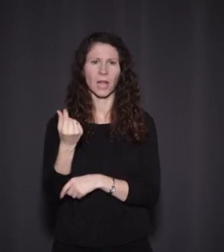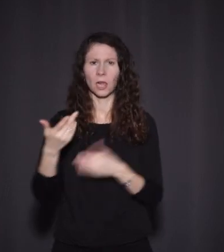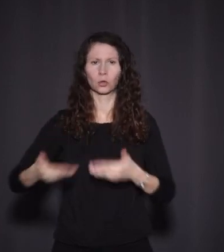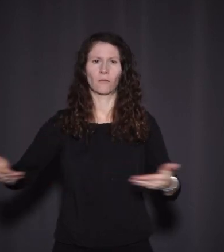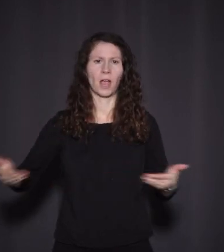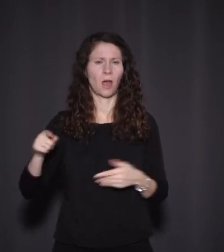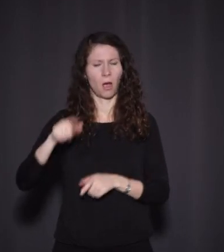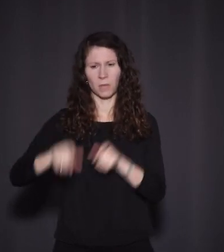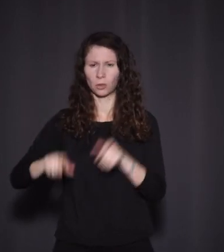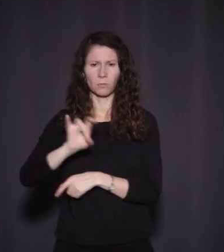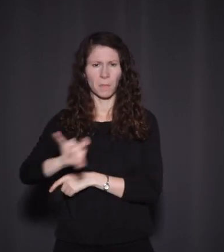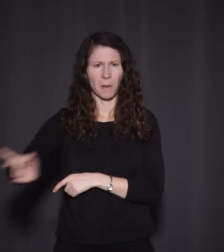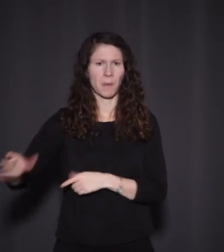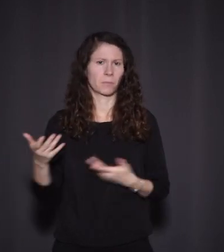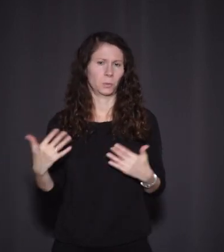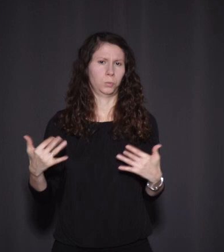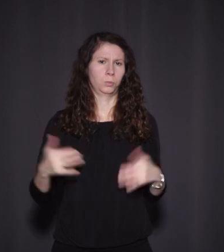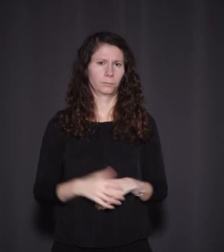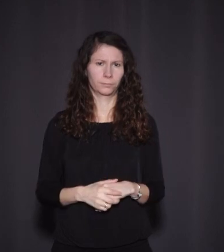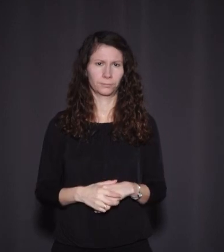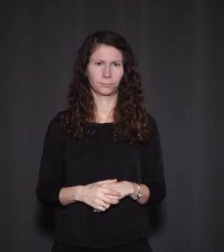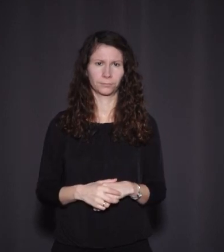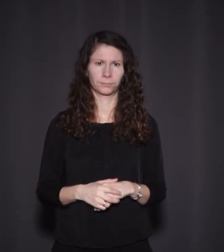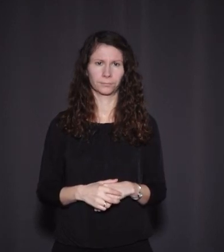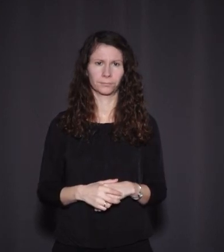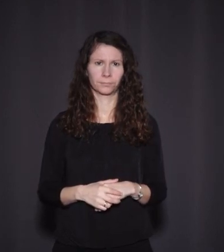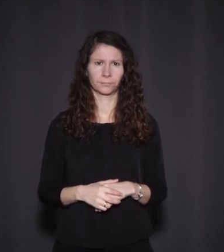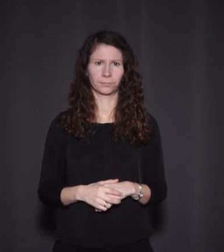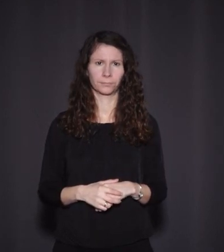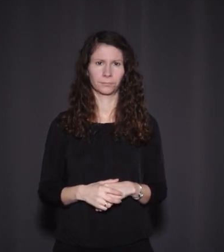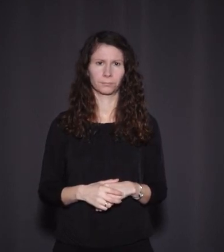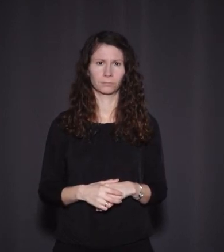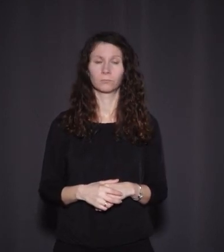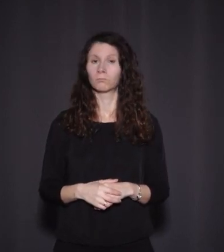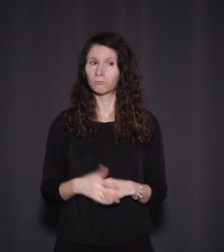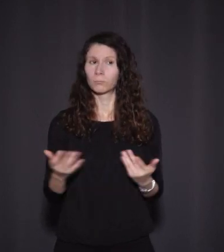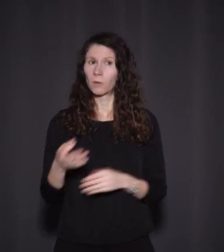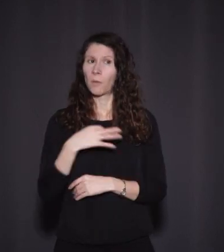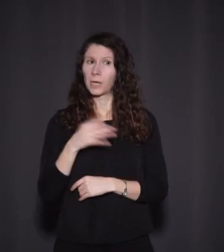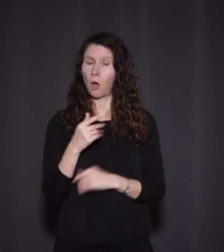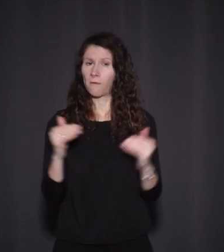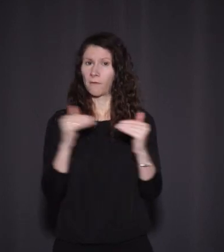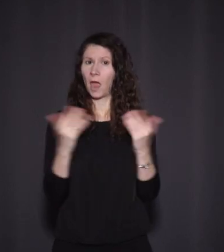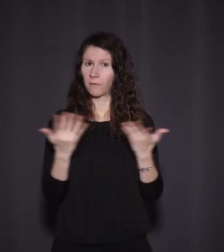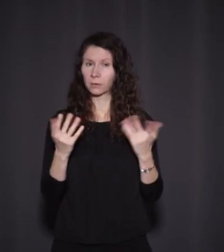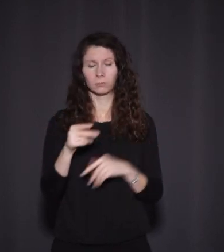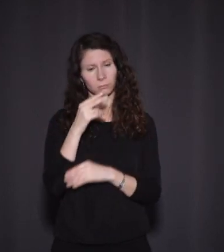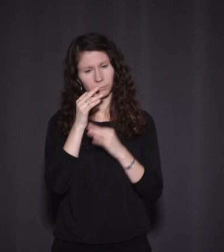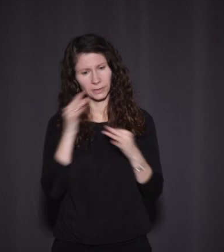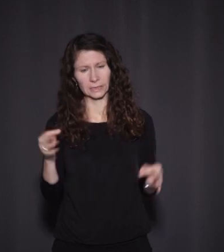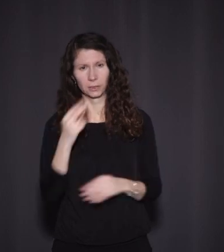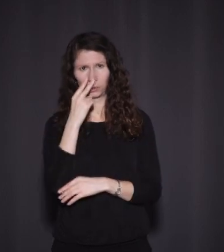sind entlassen worden. Und ich finde es immer auch eine Form von Fairness zu sagen, naja, wir schauen mal genau hin,